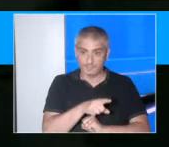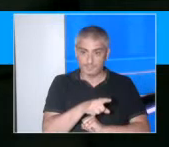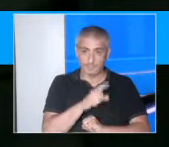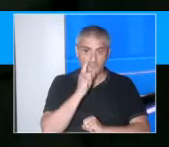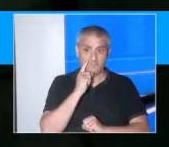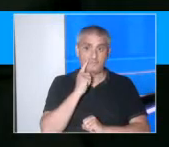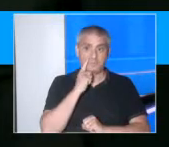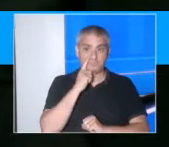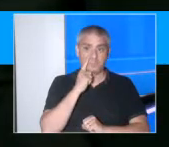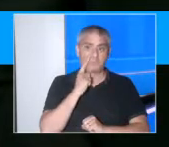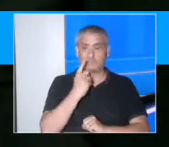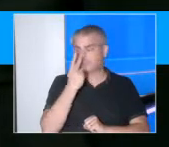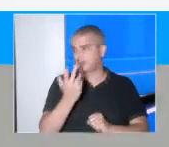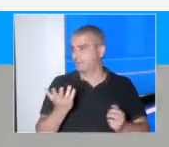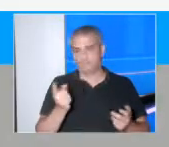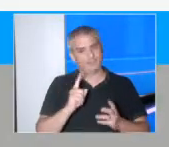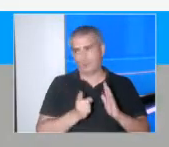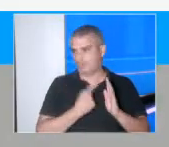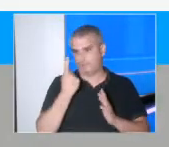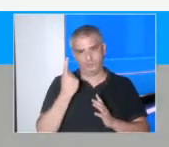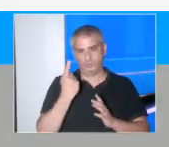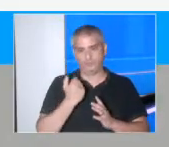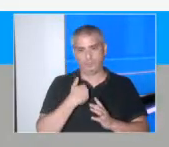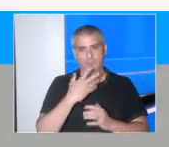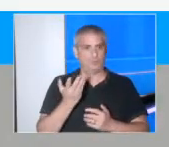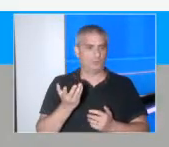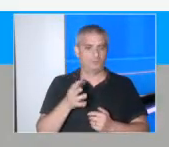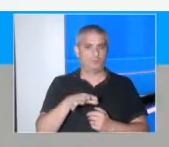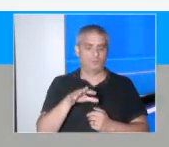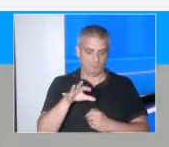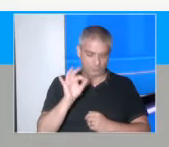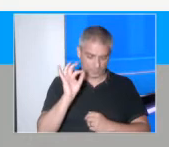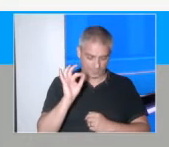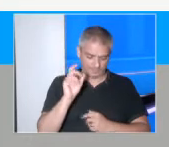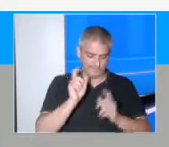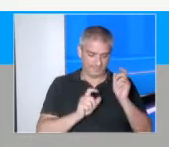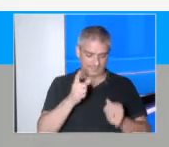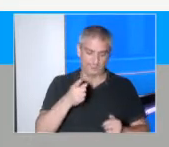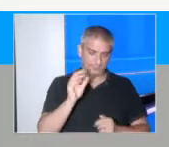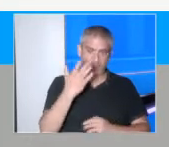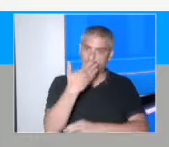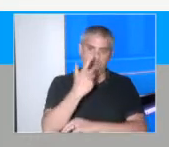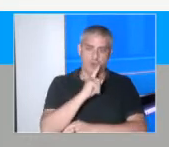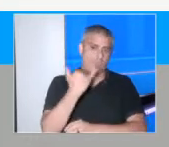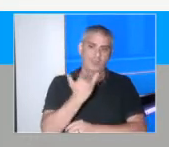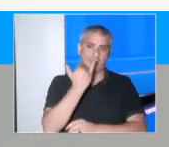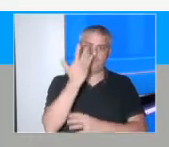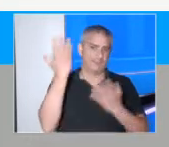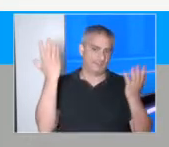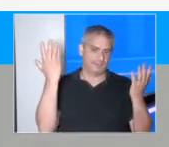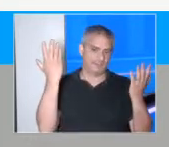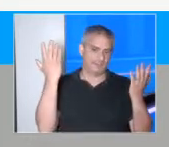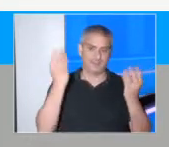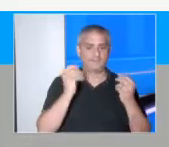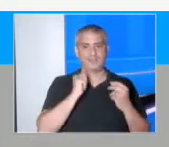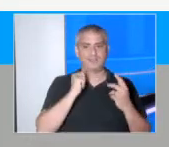הזה? תראה, זה לא פעם ראשונה שאנחנו מגלים שבוחרים ואזרחים של מדינות הם לא תמיד